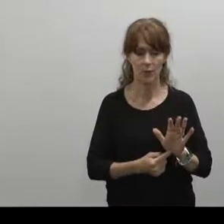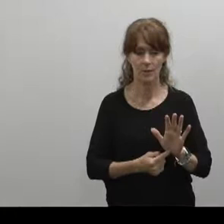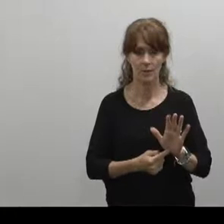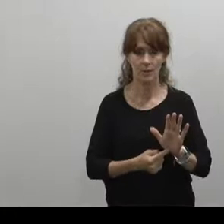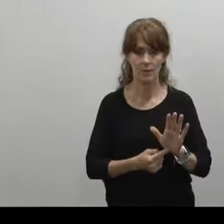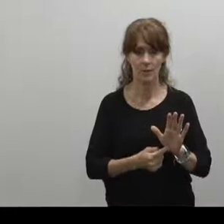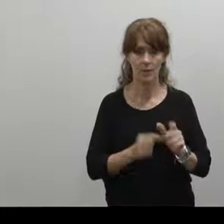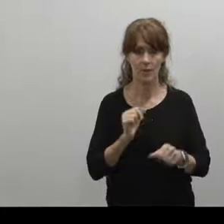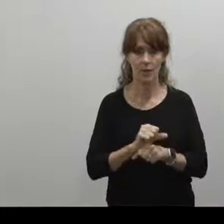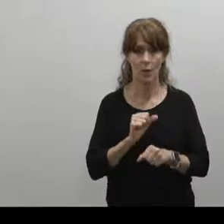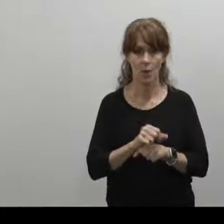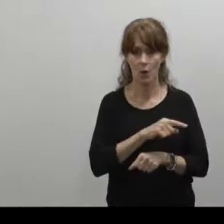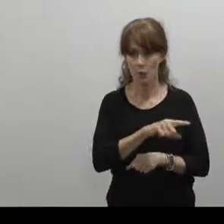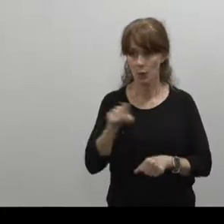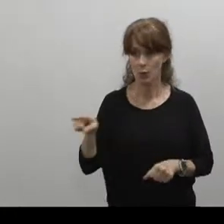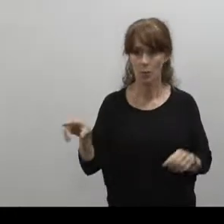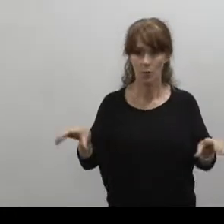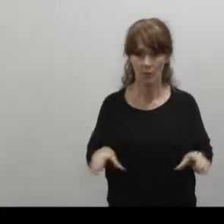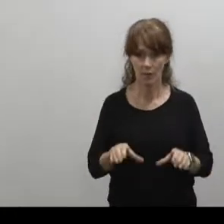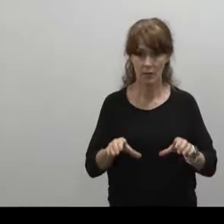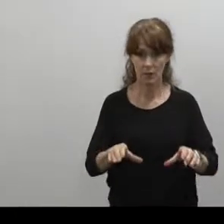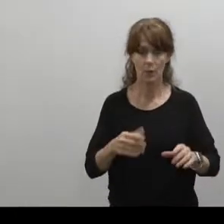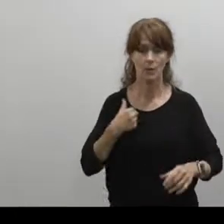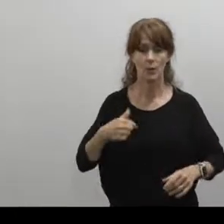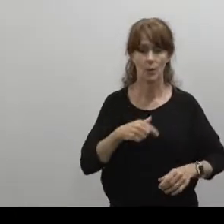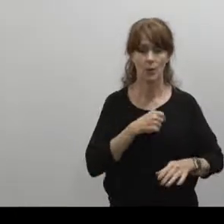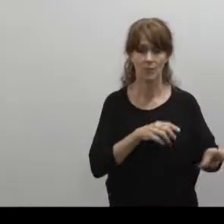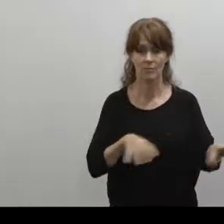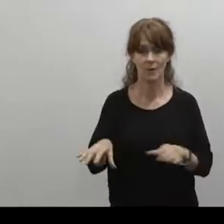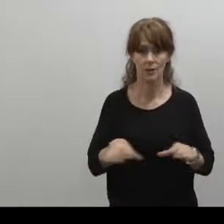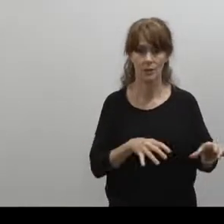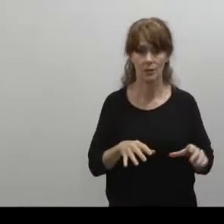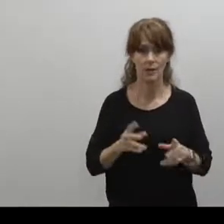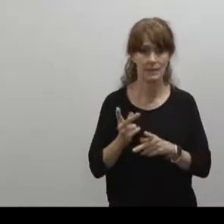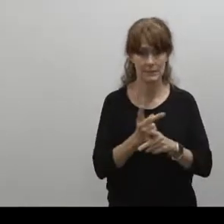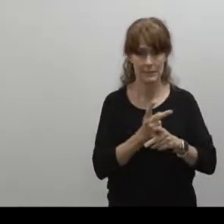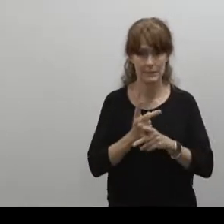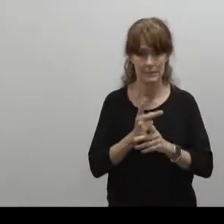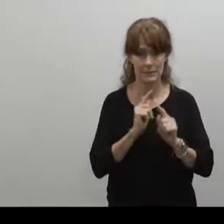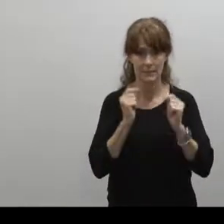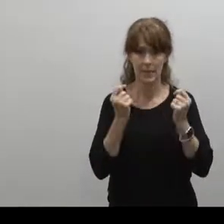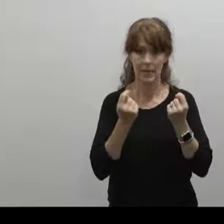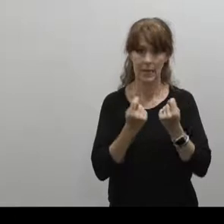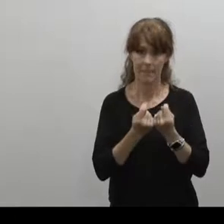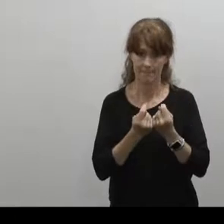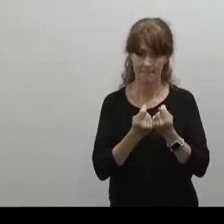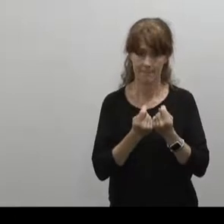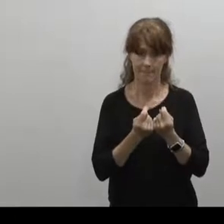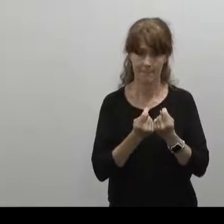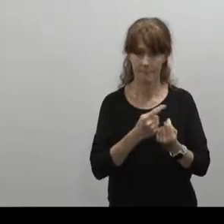slide ní cứ thà bằng hai ông bí kê ca đây xâm mạng chạy cả nạc cam mạc ca bàn thuê rụi mà hai